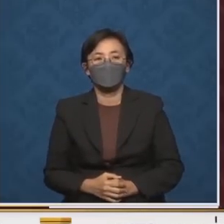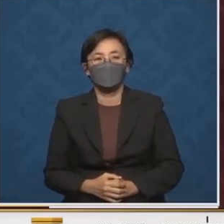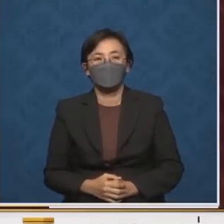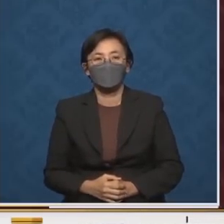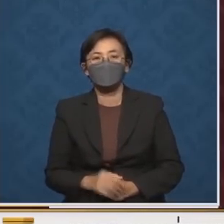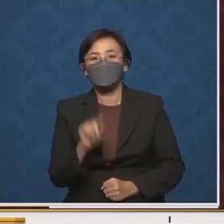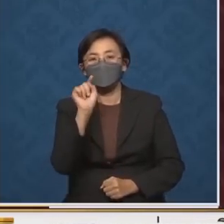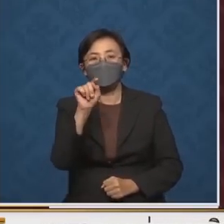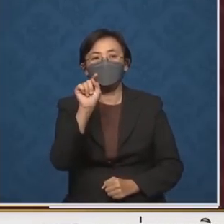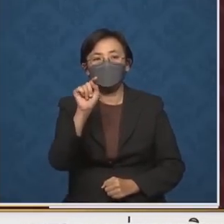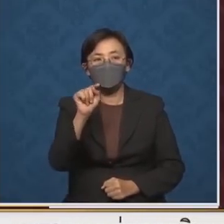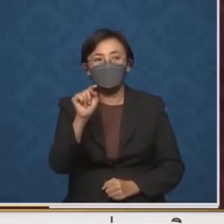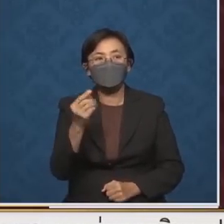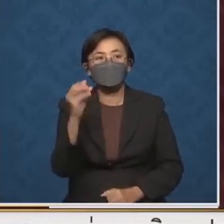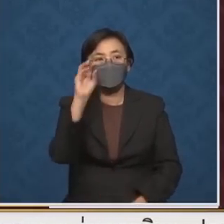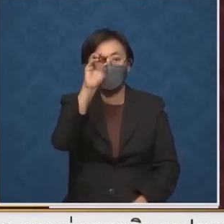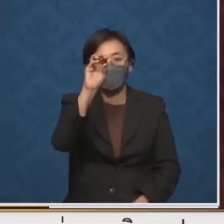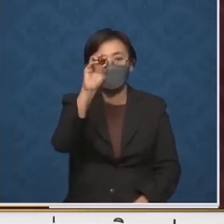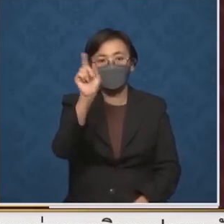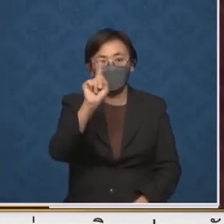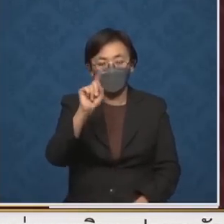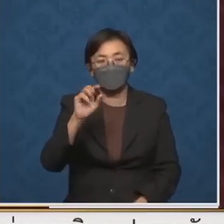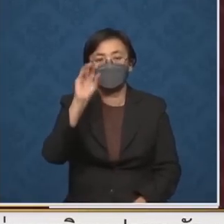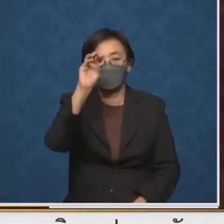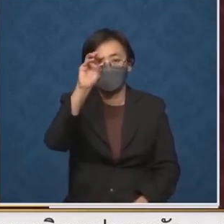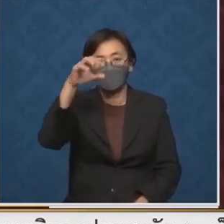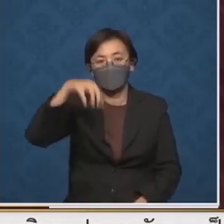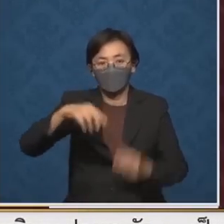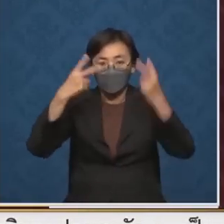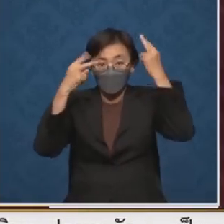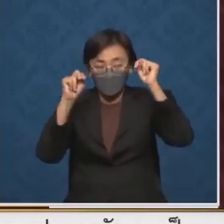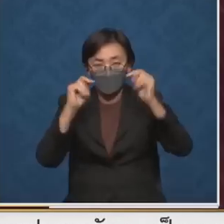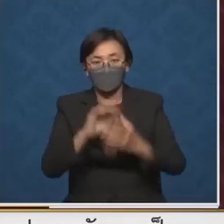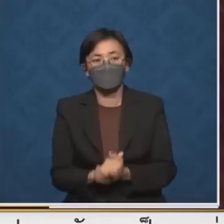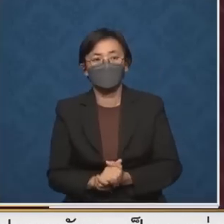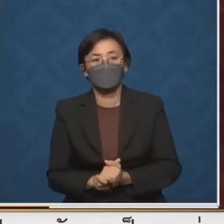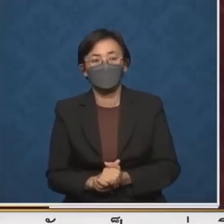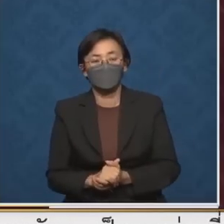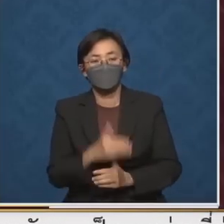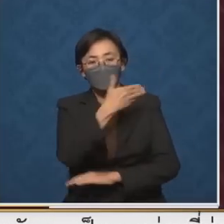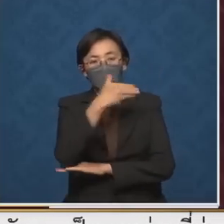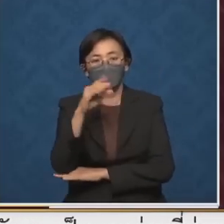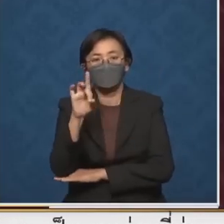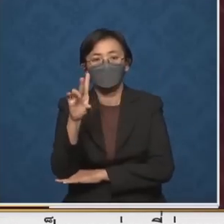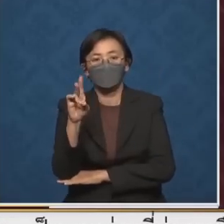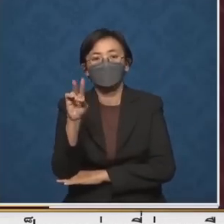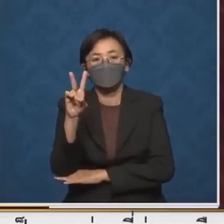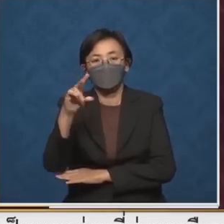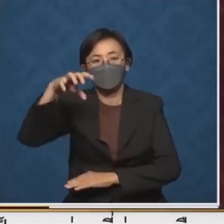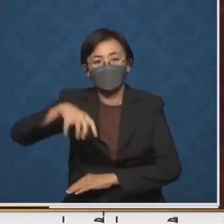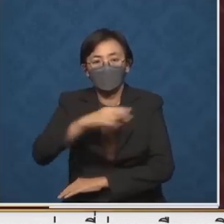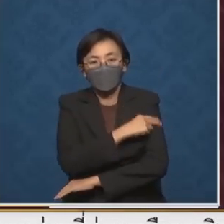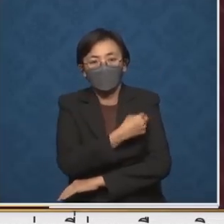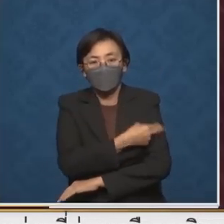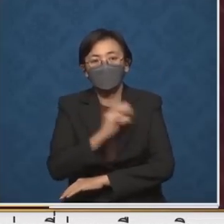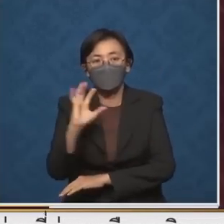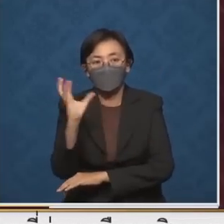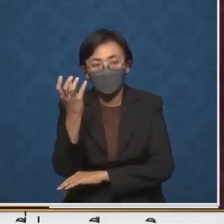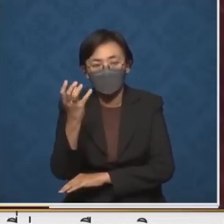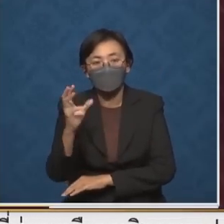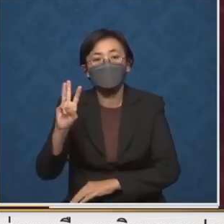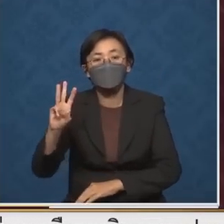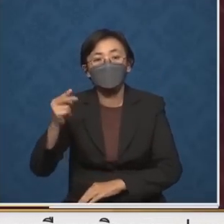ไอ้นี่มีโลโก้มีสัญญลัษของสำนกนายกน้ตรีครับ172 ประเทศสมาทิกองคการอนามยโลกหรือ WHO